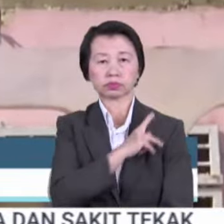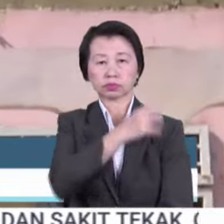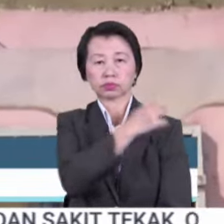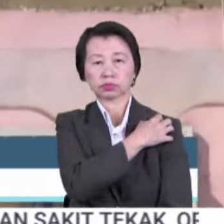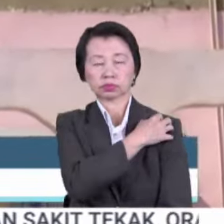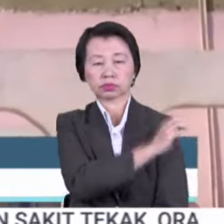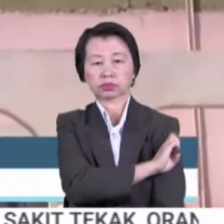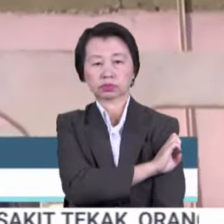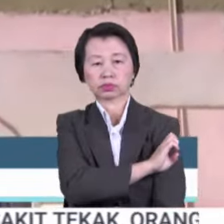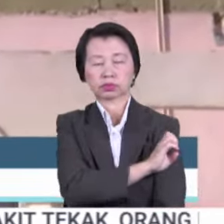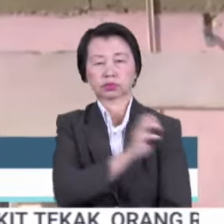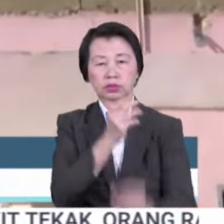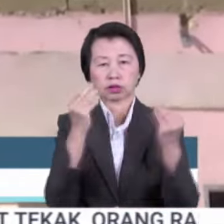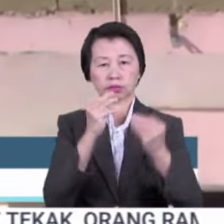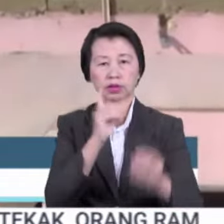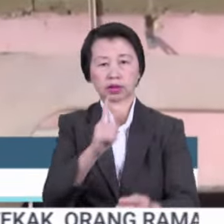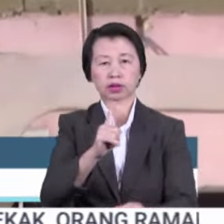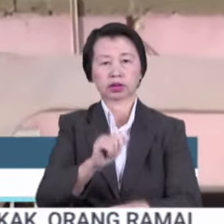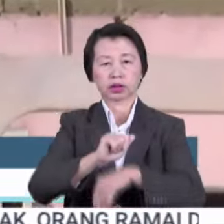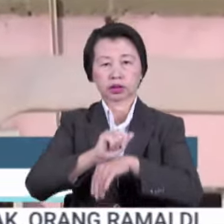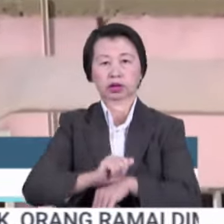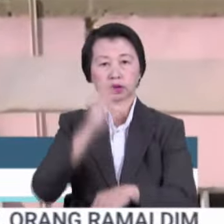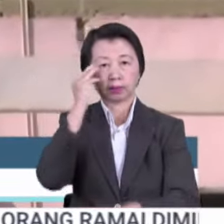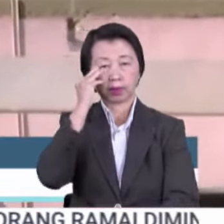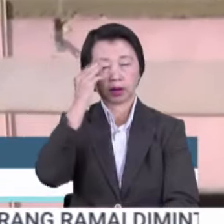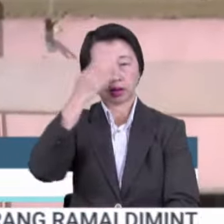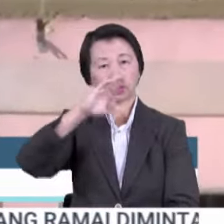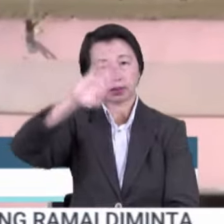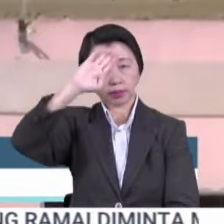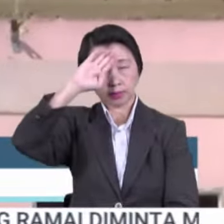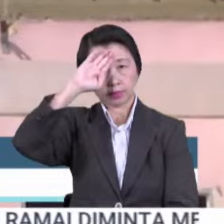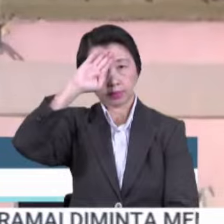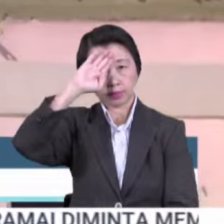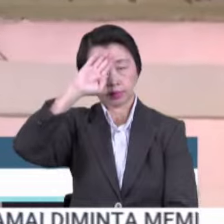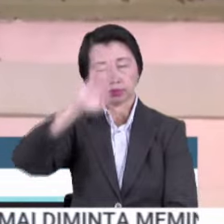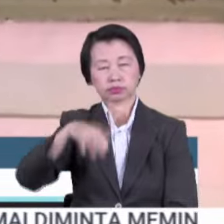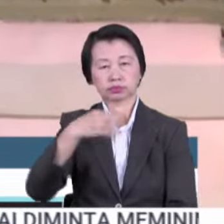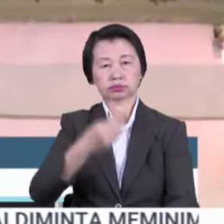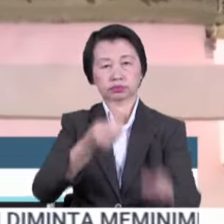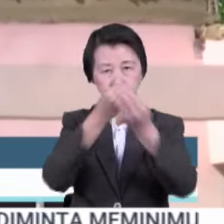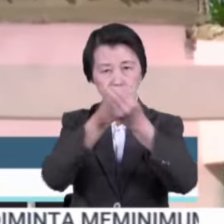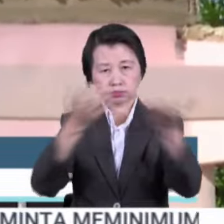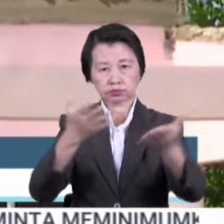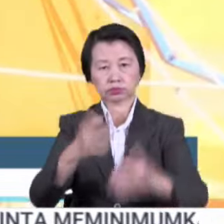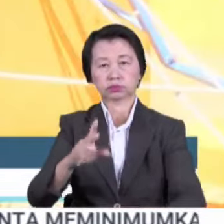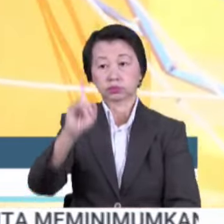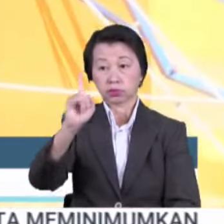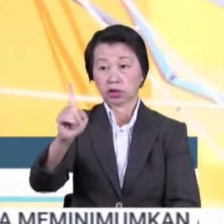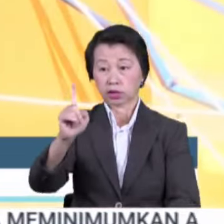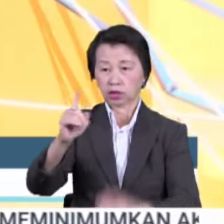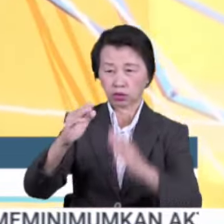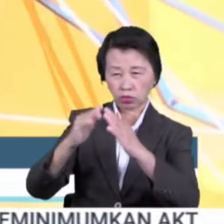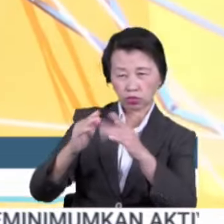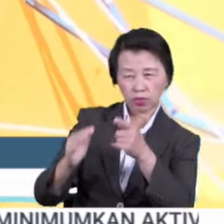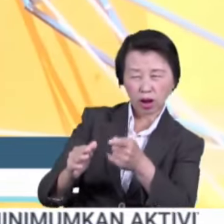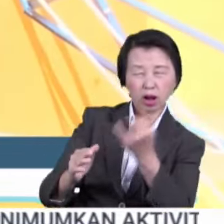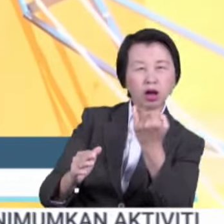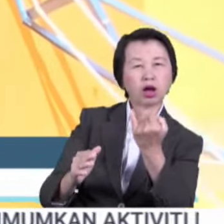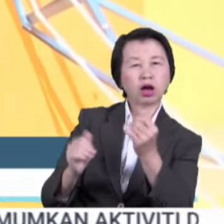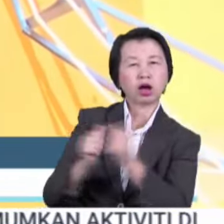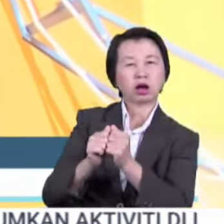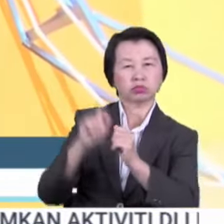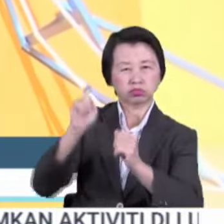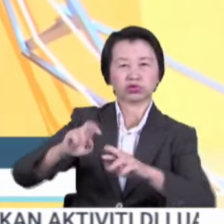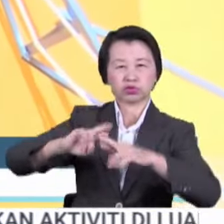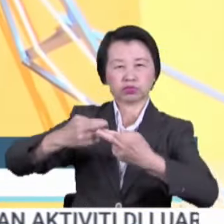majelis agama Islam dan adat istiadat Melayu beliau Muhammad Nazim Muhammad Nur memaklumkan sebuah daripada rumah terjelas memerlukan